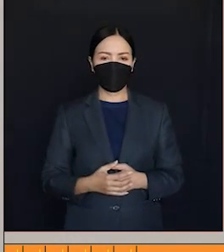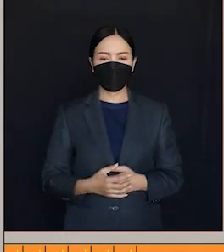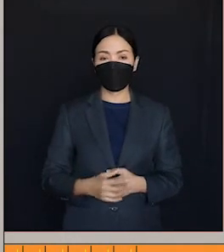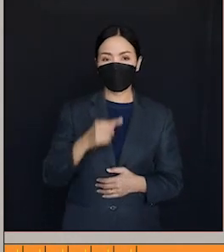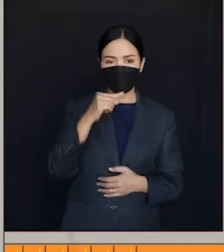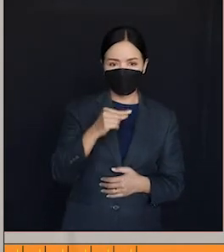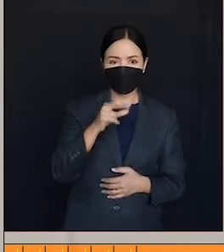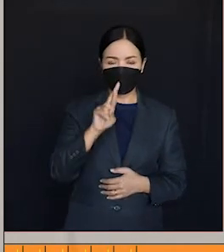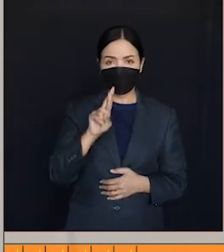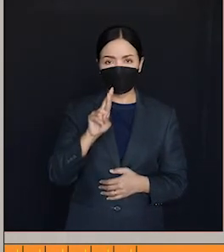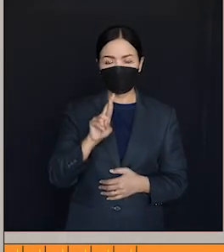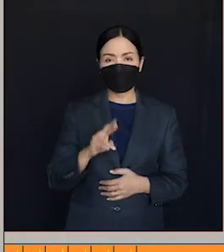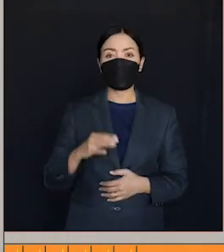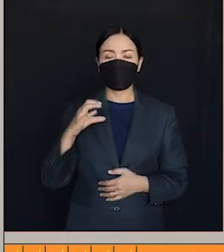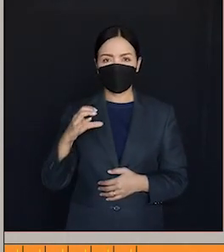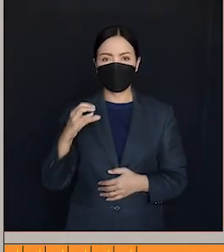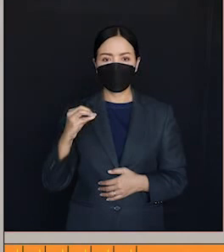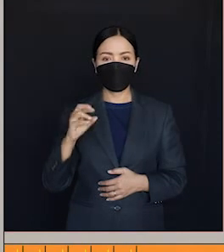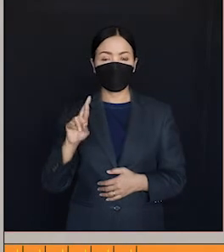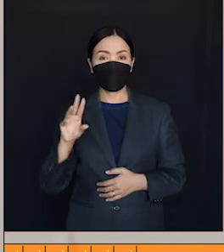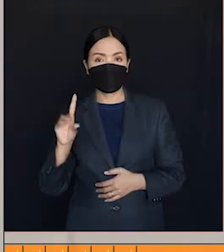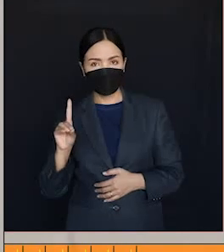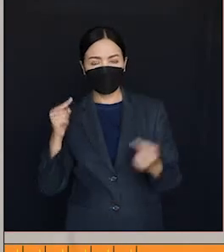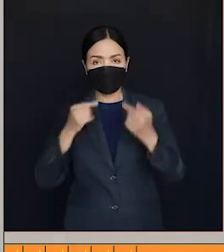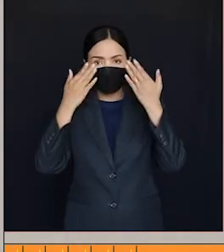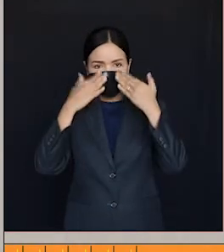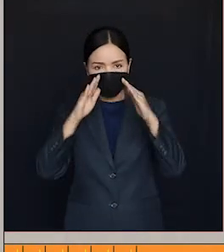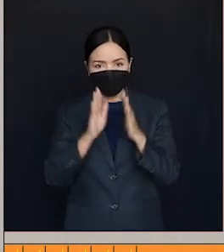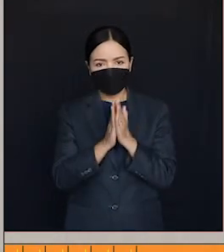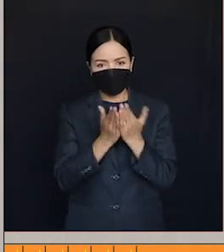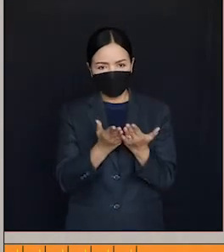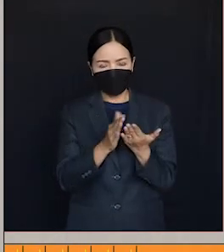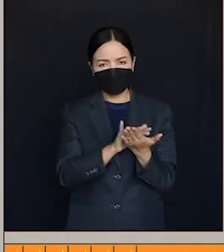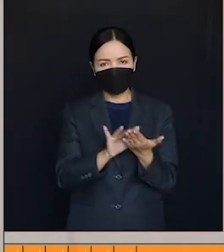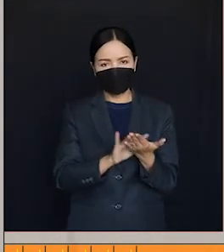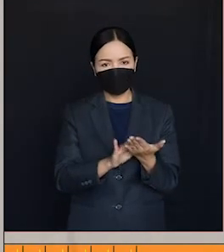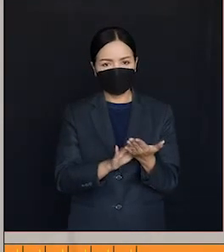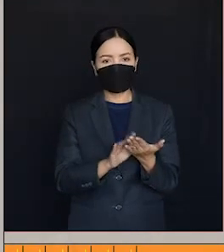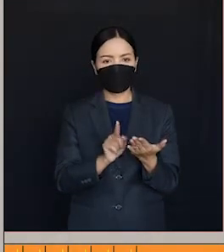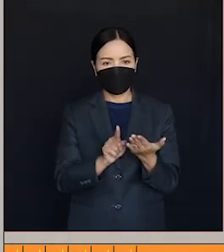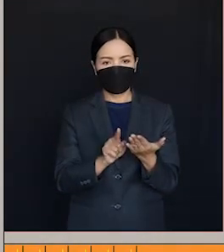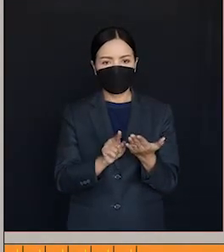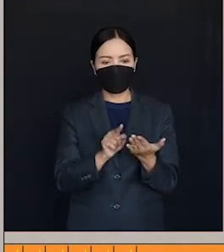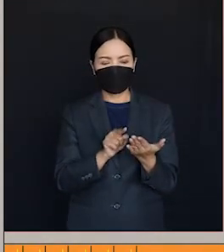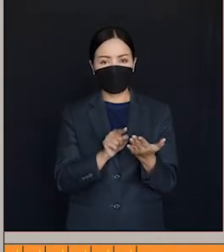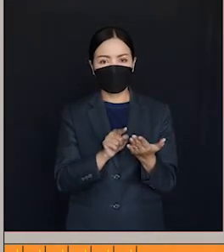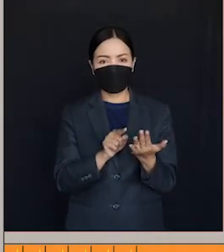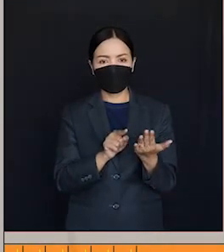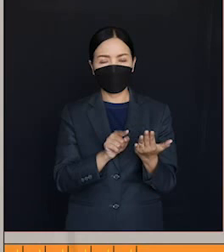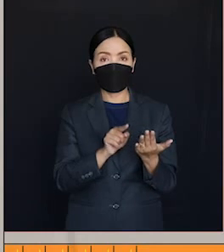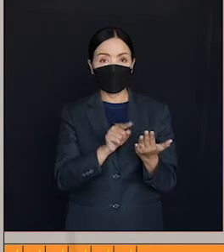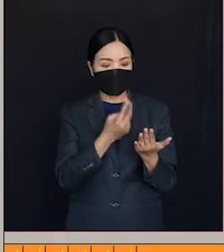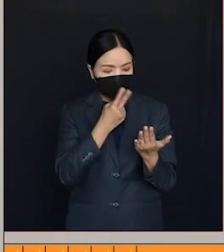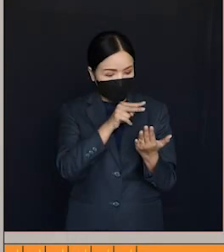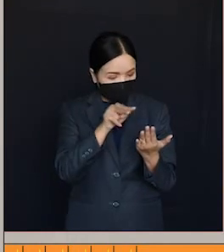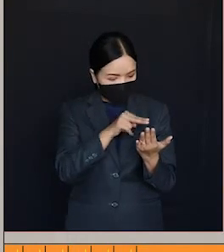GR code เนี่ยก็เอาไว้สำหรับคนตาบอดสำหรับอ่านหนังสือเล่มนี้ค่ะ ที่เห็นในนี ้ เขียนว่